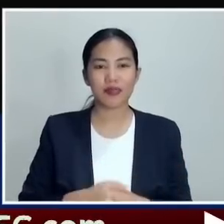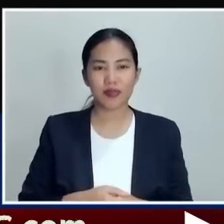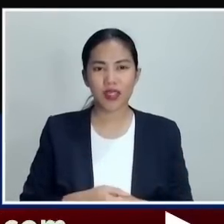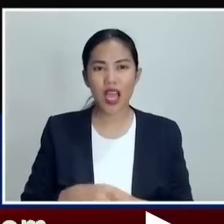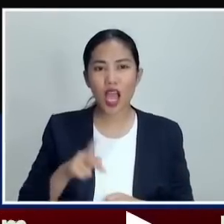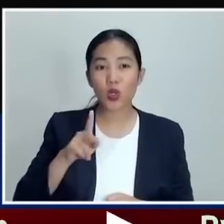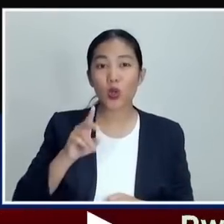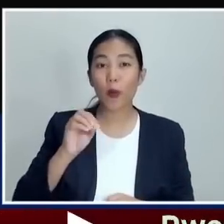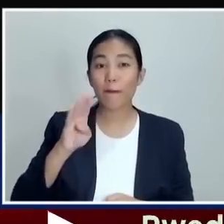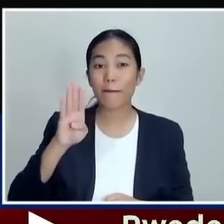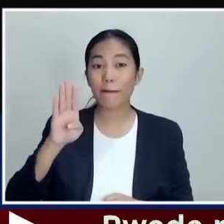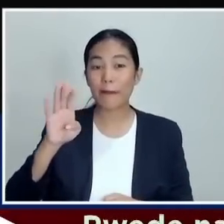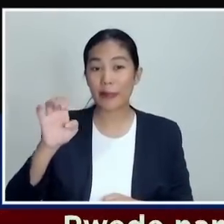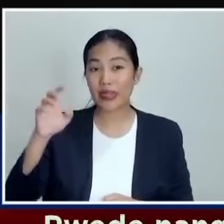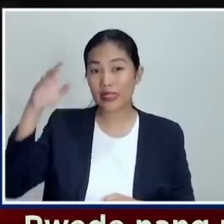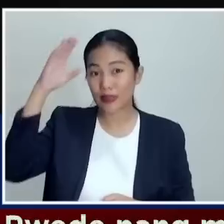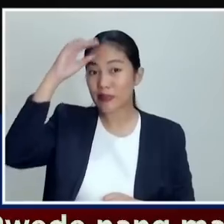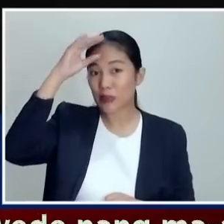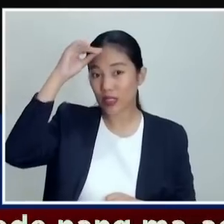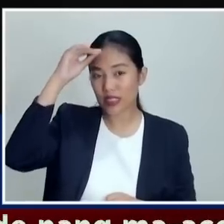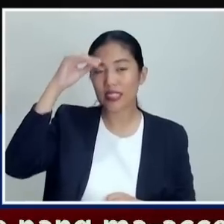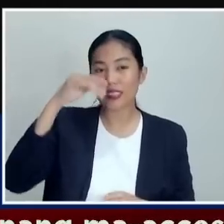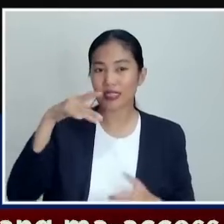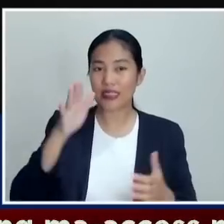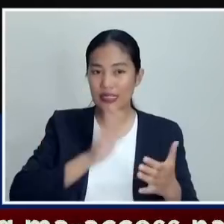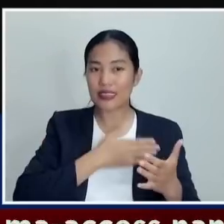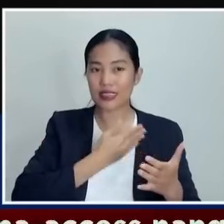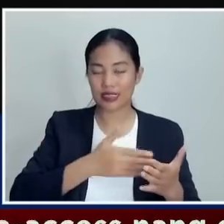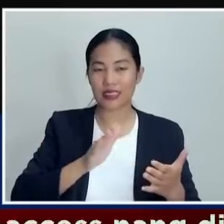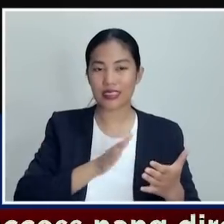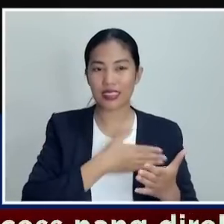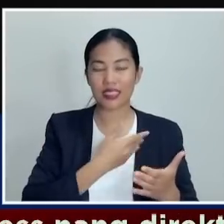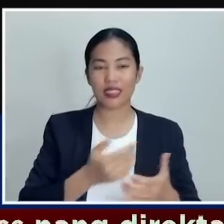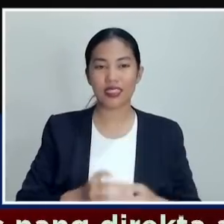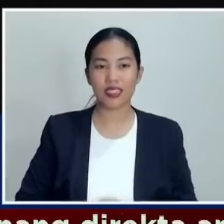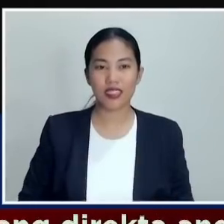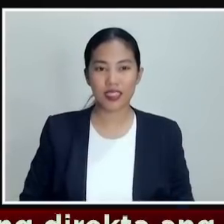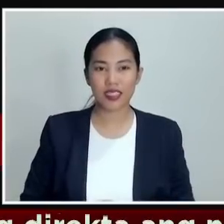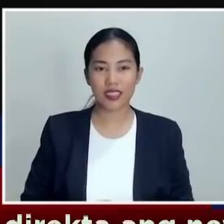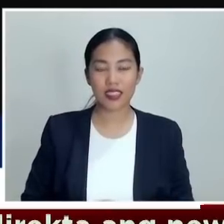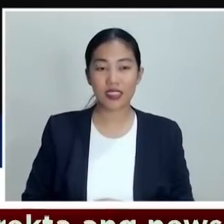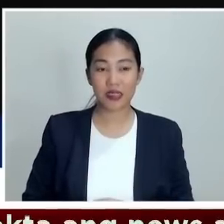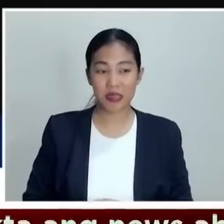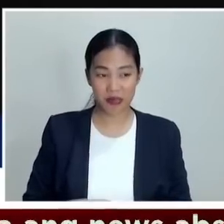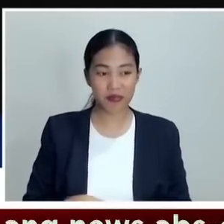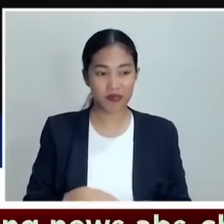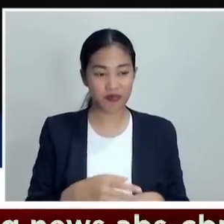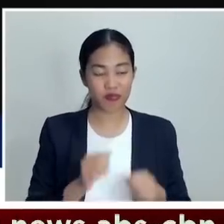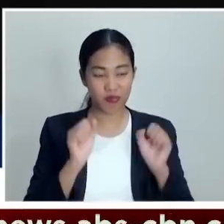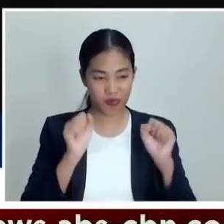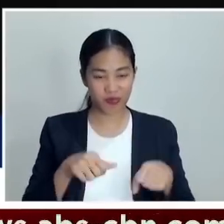ito makasama sa Star Magical Prom. Will you come with me to the Star Magic Prom?